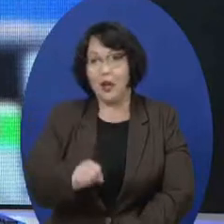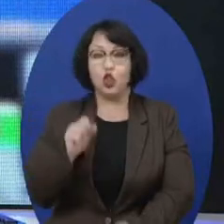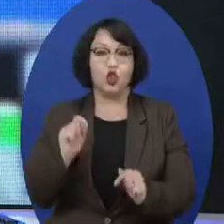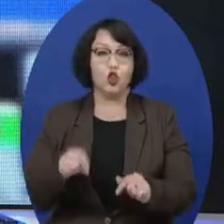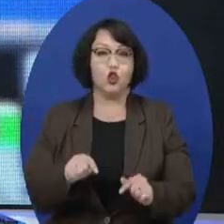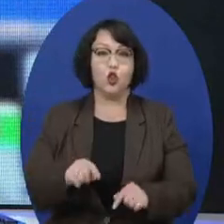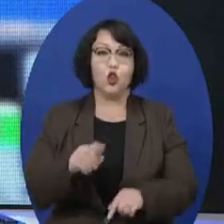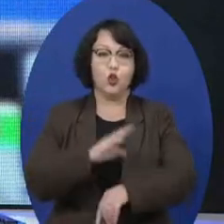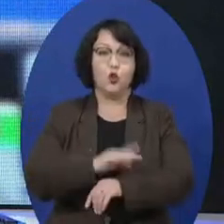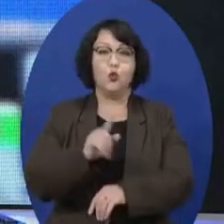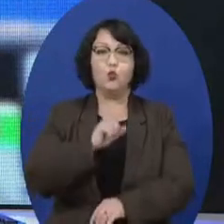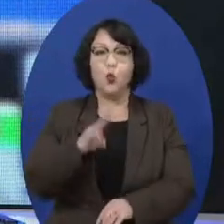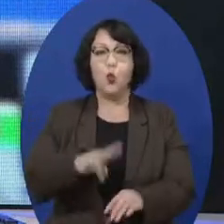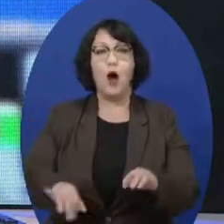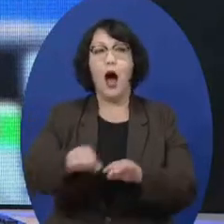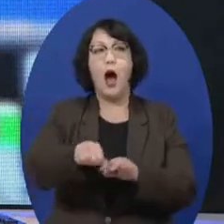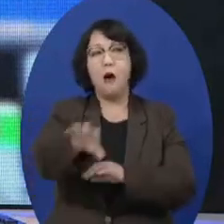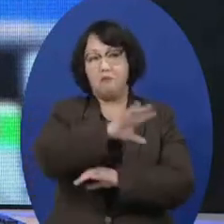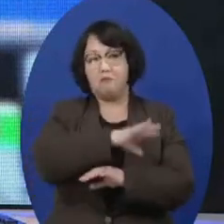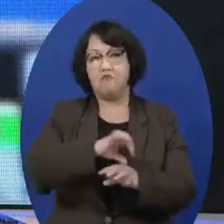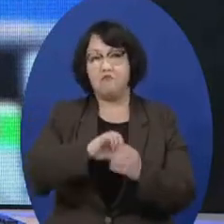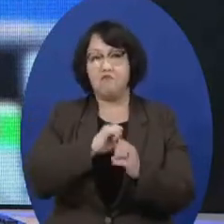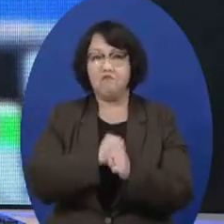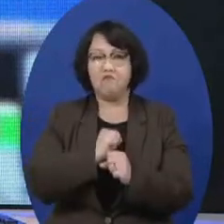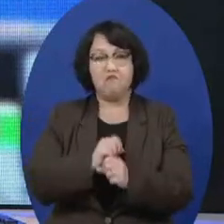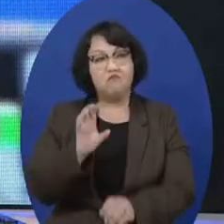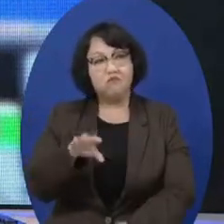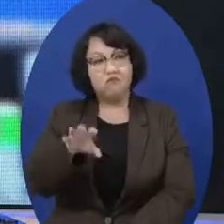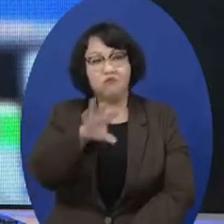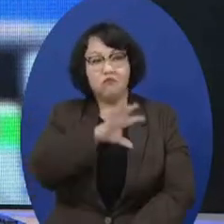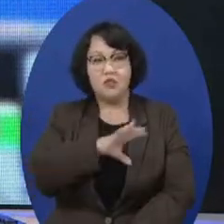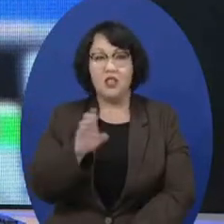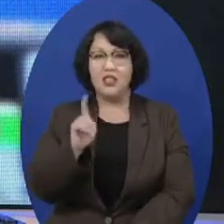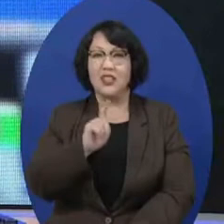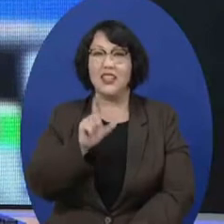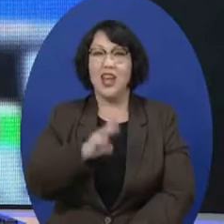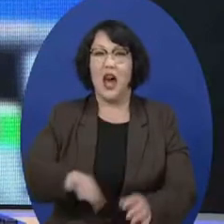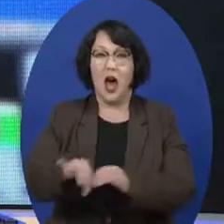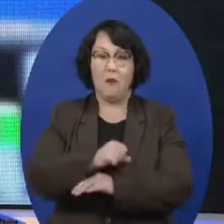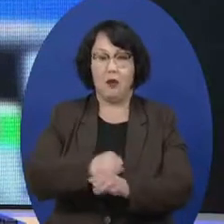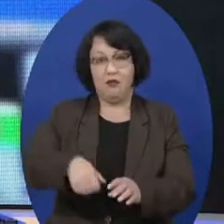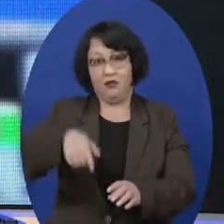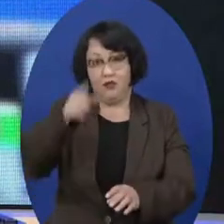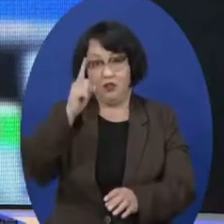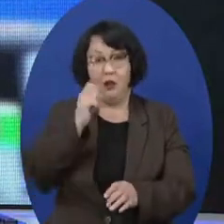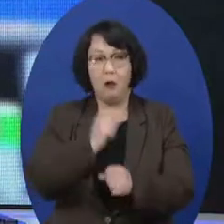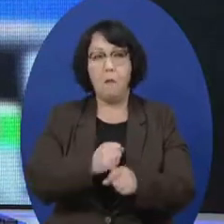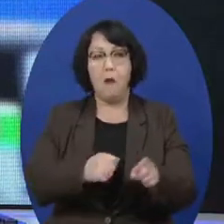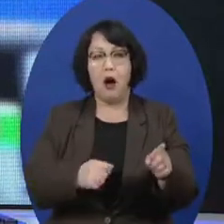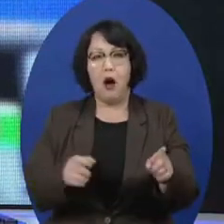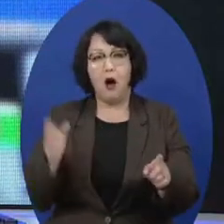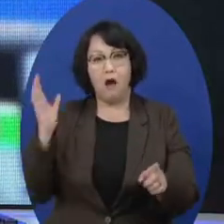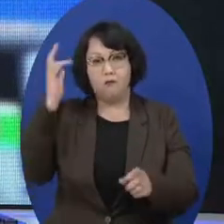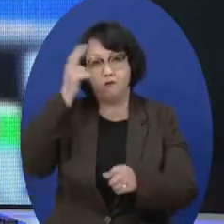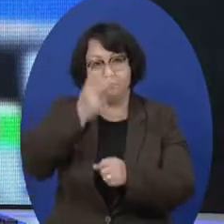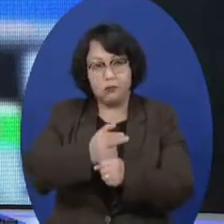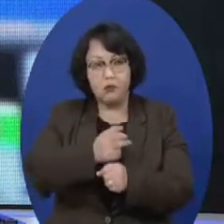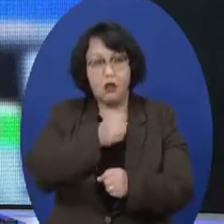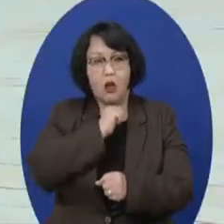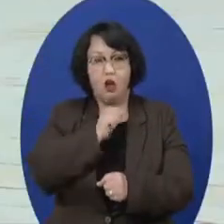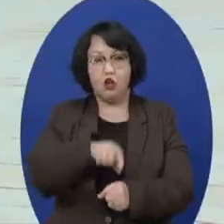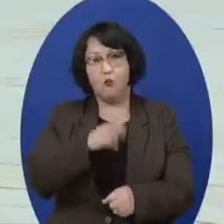Эрдэнэ өнөөдрөөс зүүн аймагуудад ажиллаж эхэллээ. Эхлээд Хинтэй аймагт ажилласан байна. Манай сэтгүүлч Болор сайхан зураглаач Батболд нар мэдээллийг